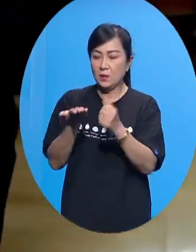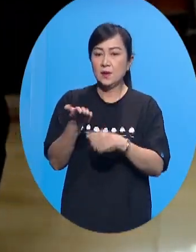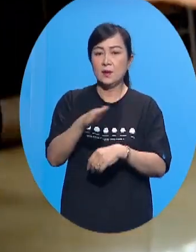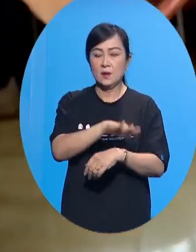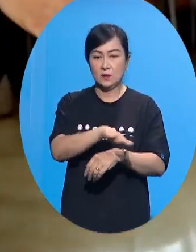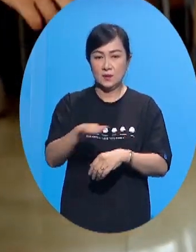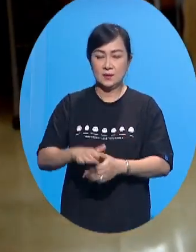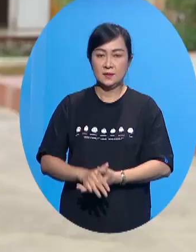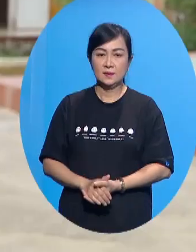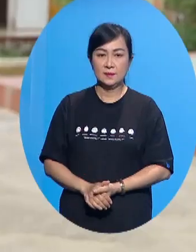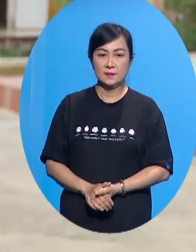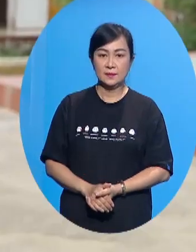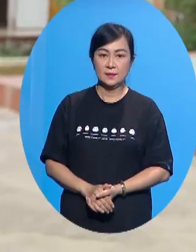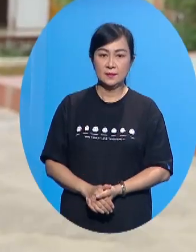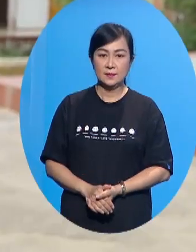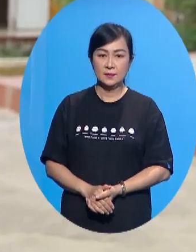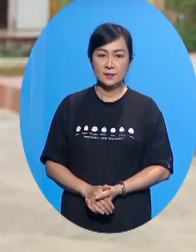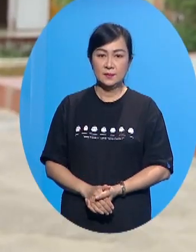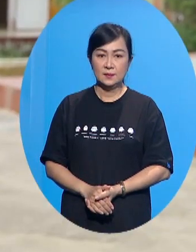sinh.